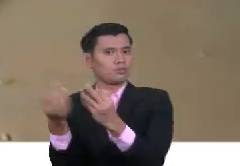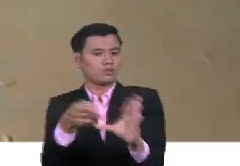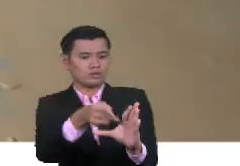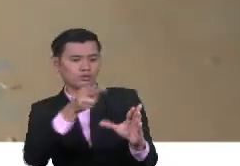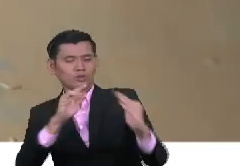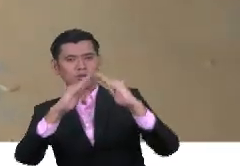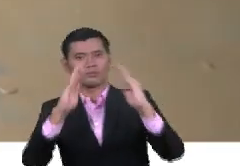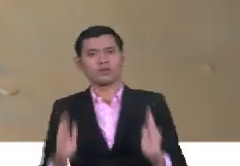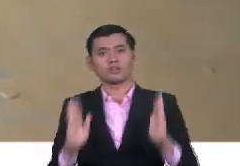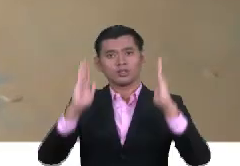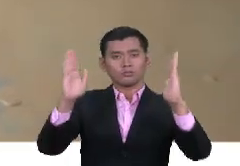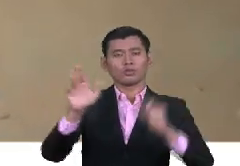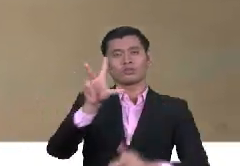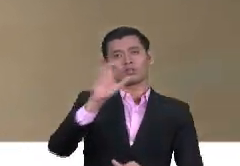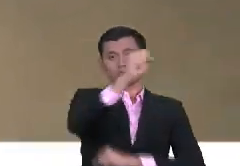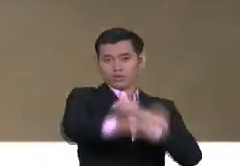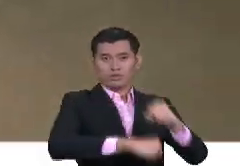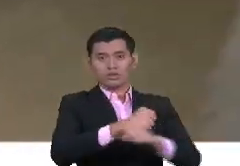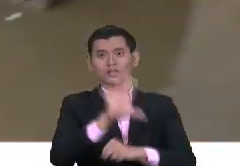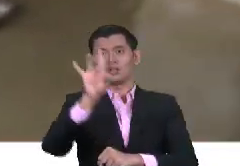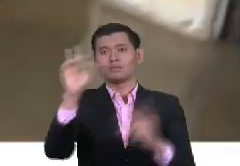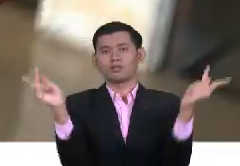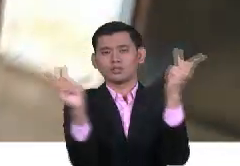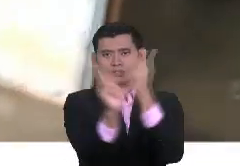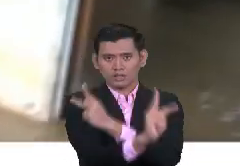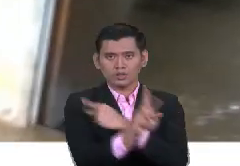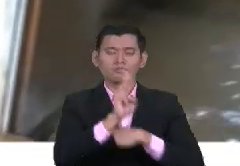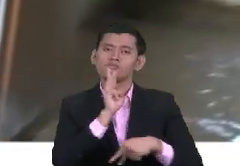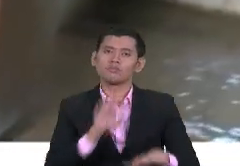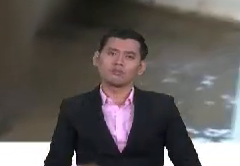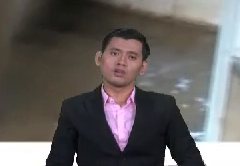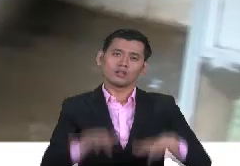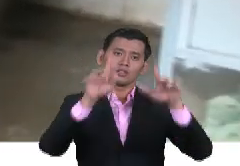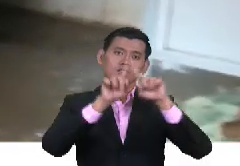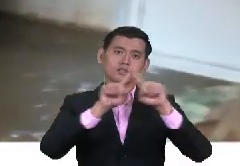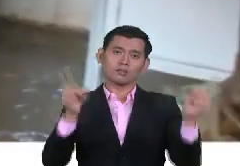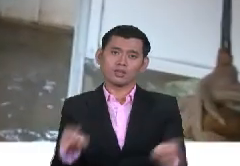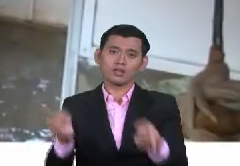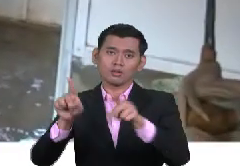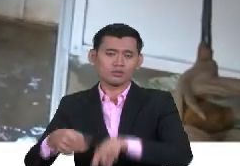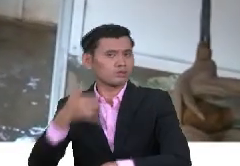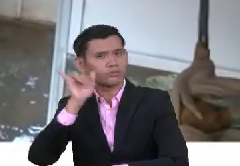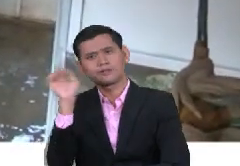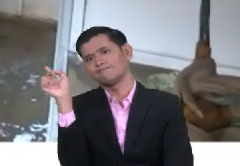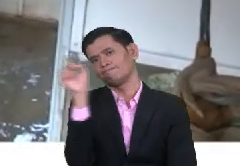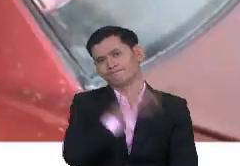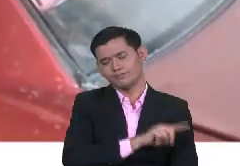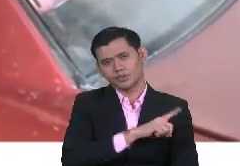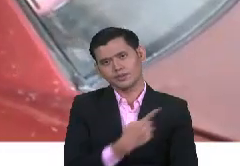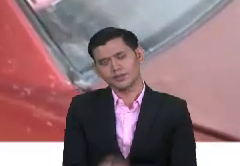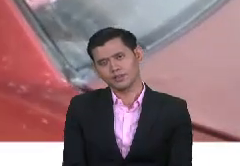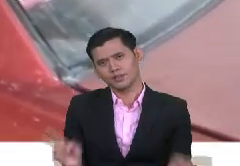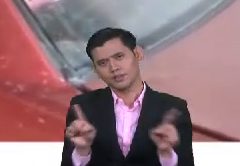Sepanjang 32 tahun menetap di situ, 8 kali rumahnya dilanda banjir. Namun, kejadian semalam paling teruk pernah